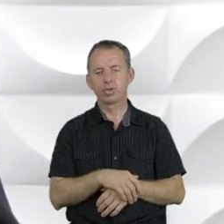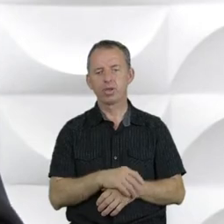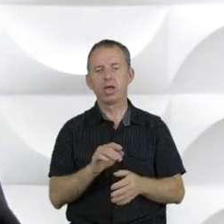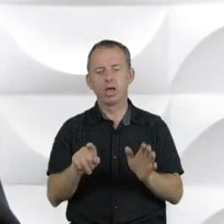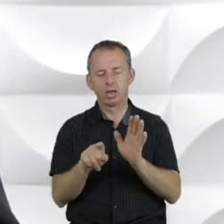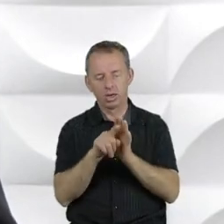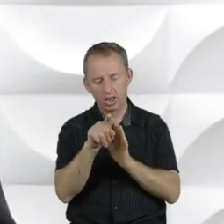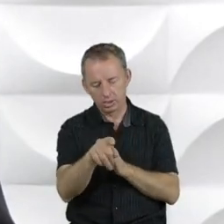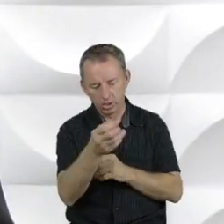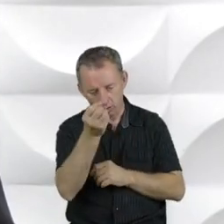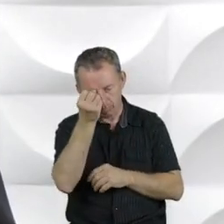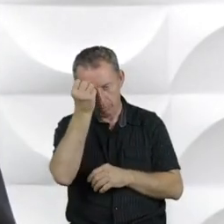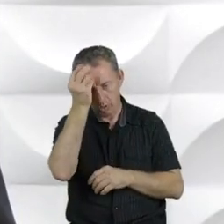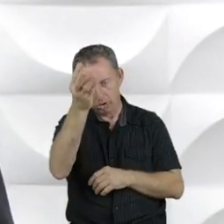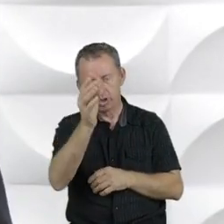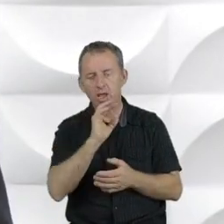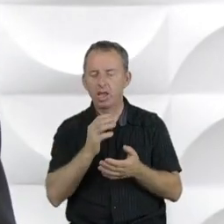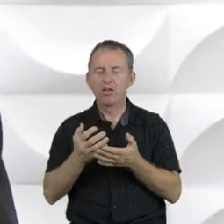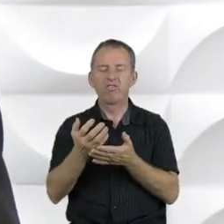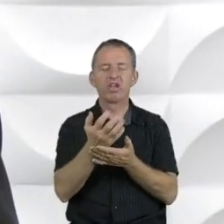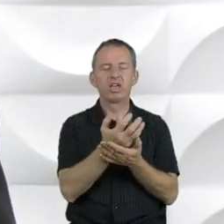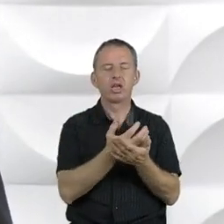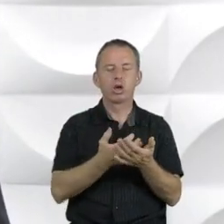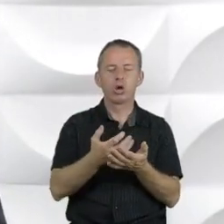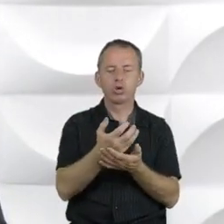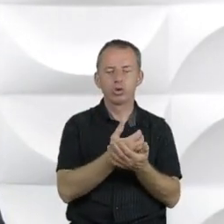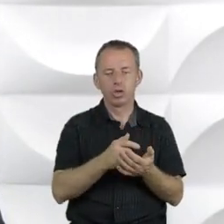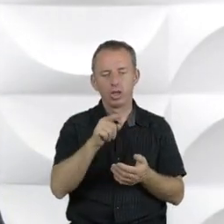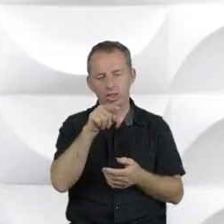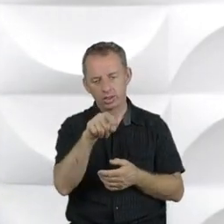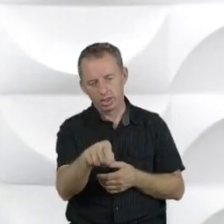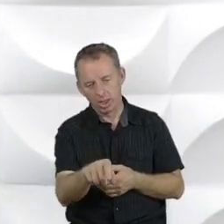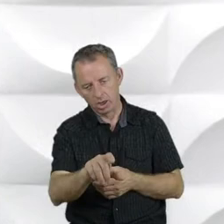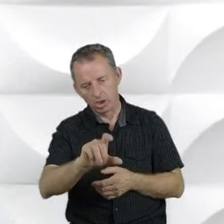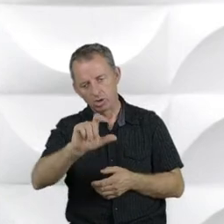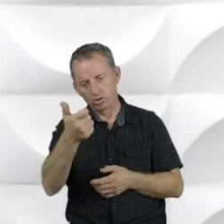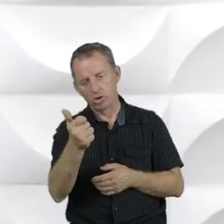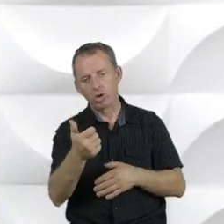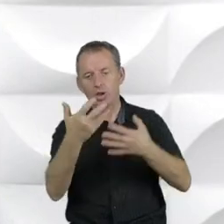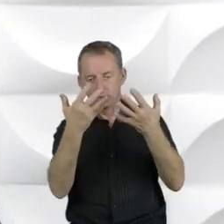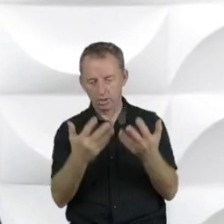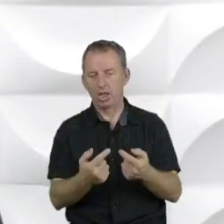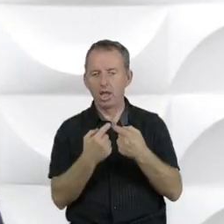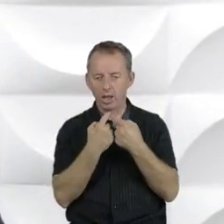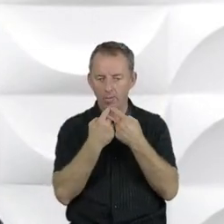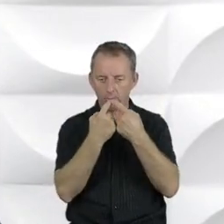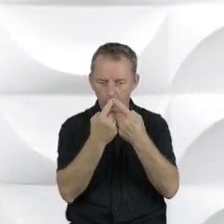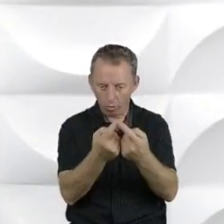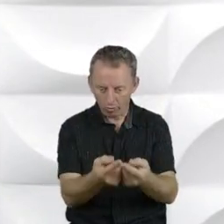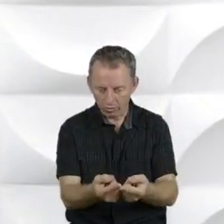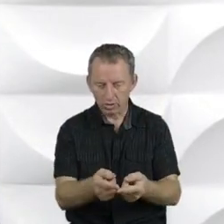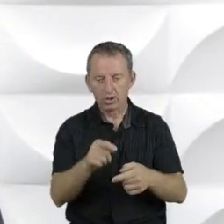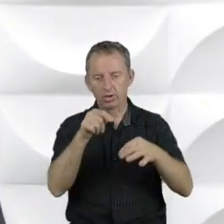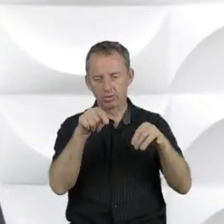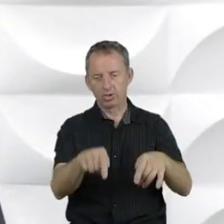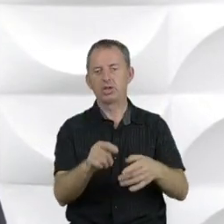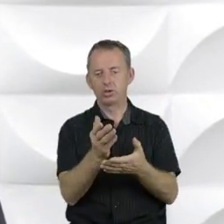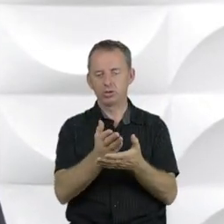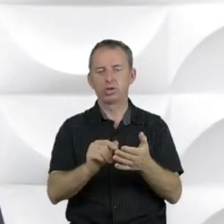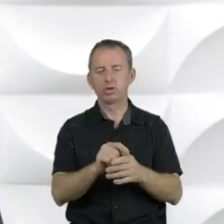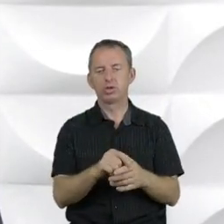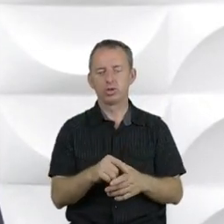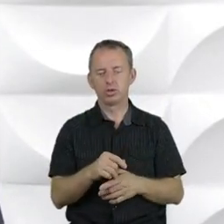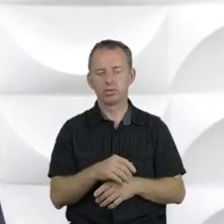Dlatego mądrze wykorzystaj z tego, co chcę ci powiedzieć, chcę ci pokazać.